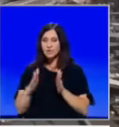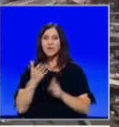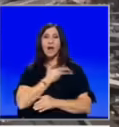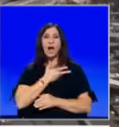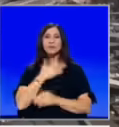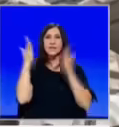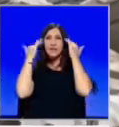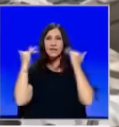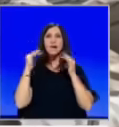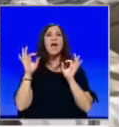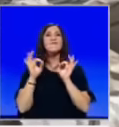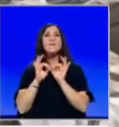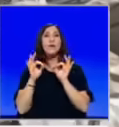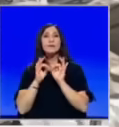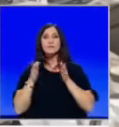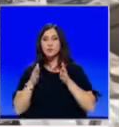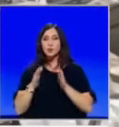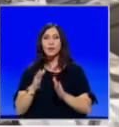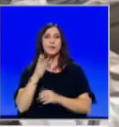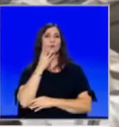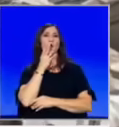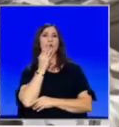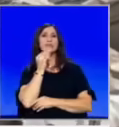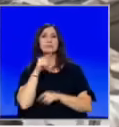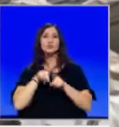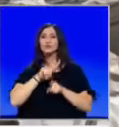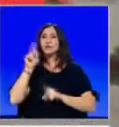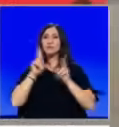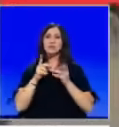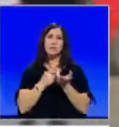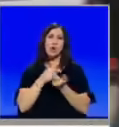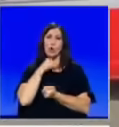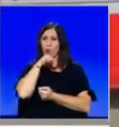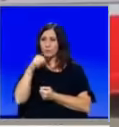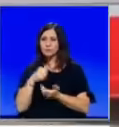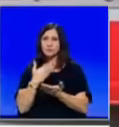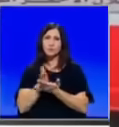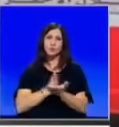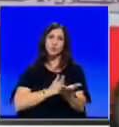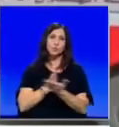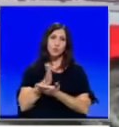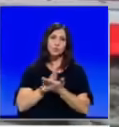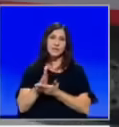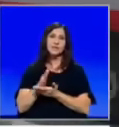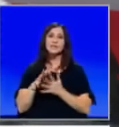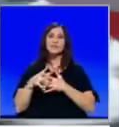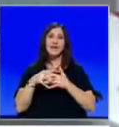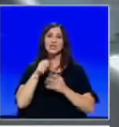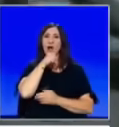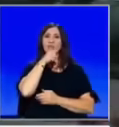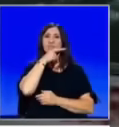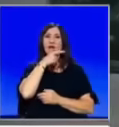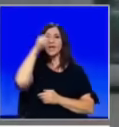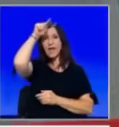нареченият Филаделфийски коридор. Израел също не е съгласен с някои компромиси, предложени от посредниците Съединените щати, Катар и